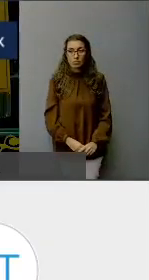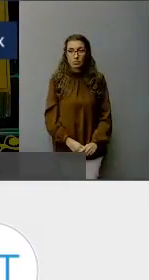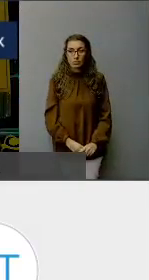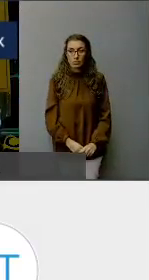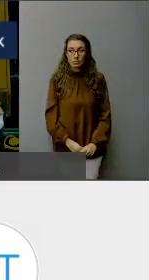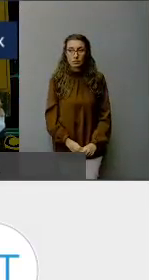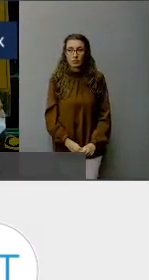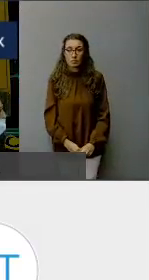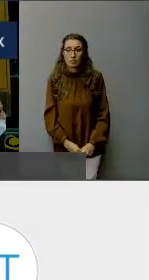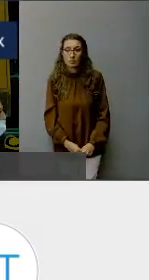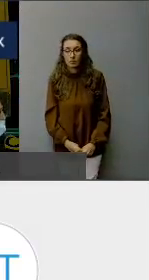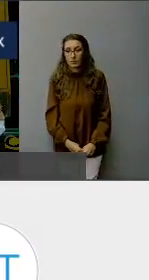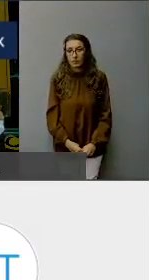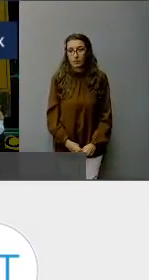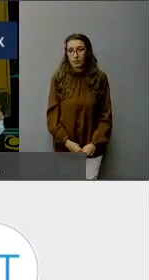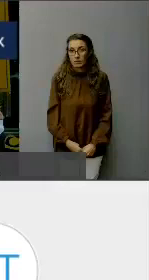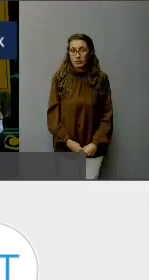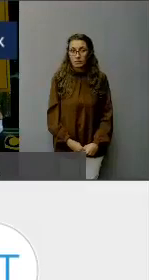la norma era